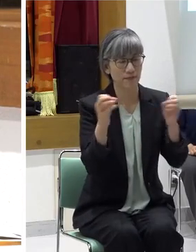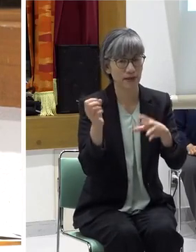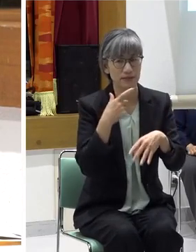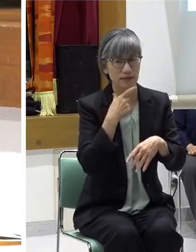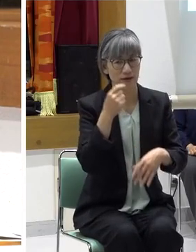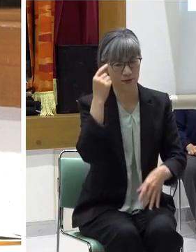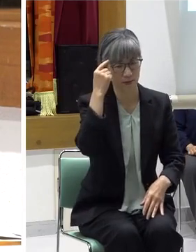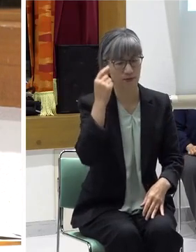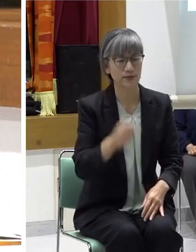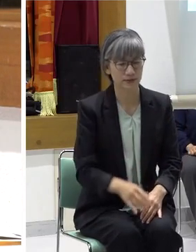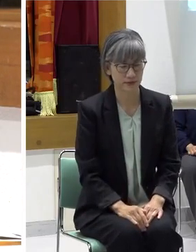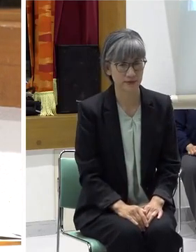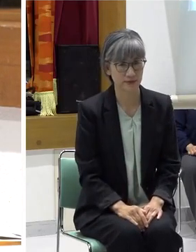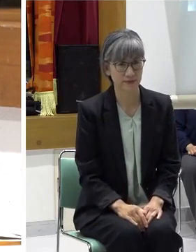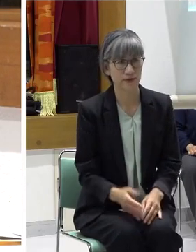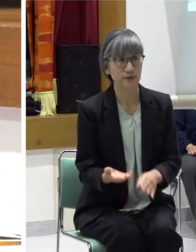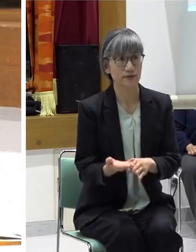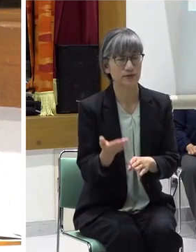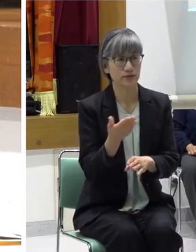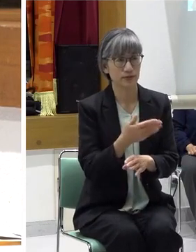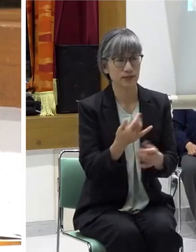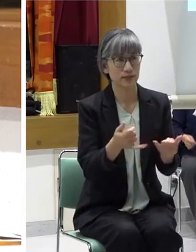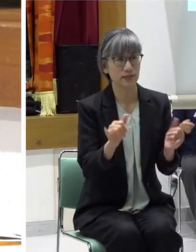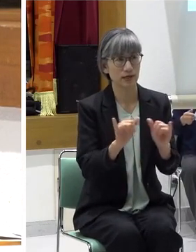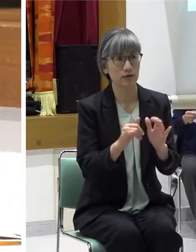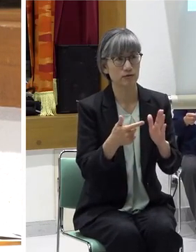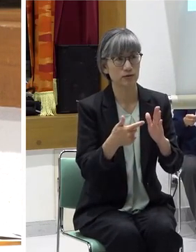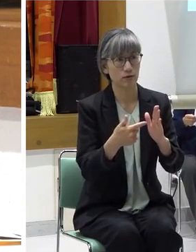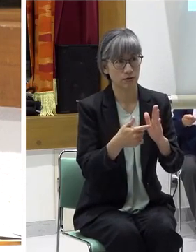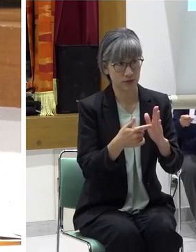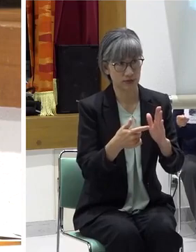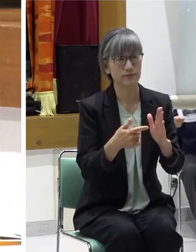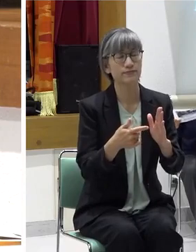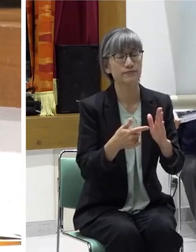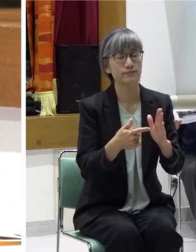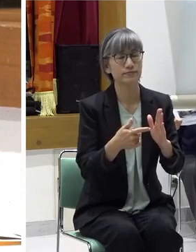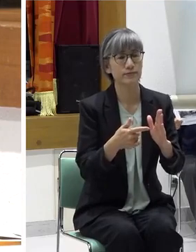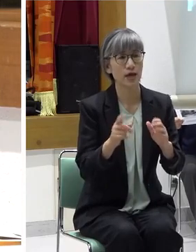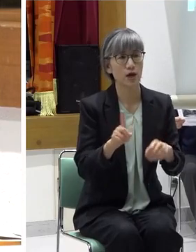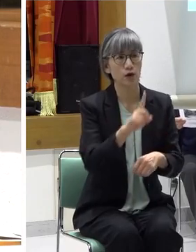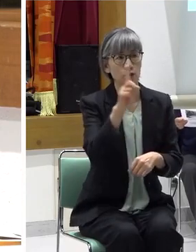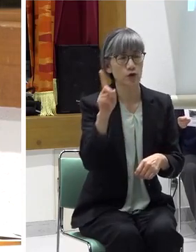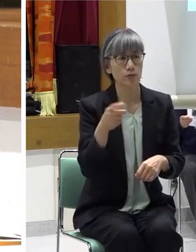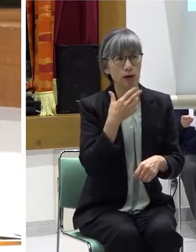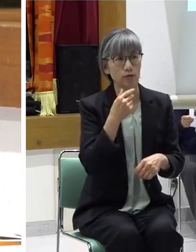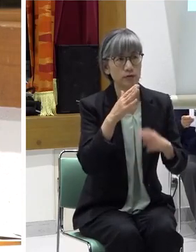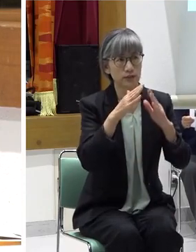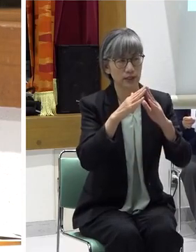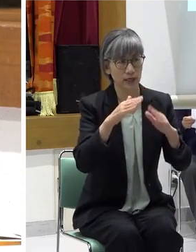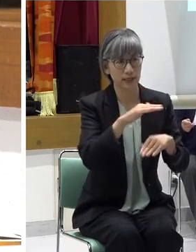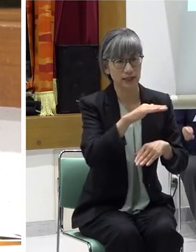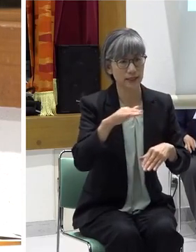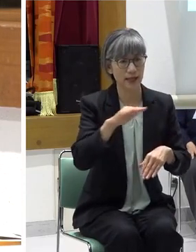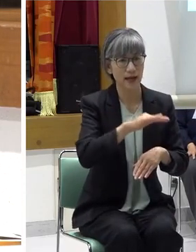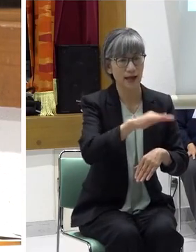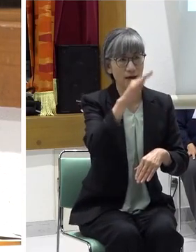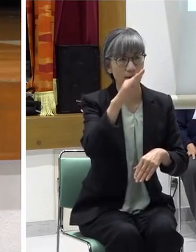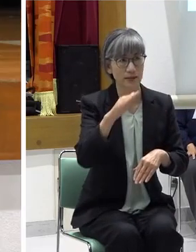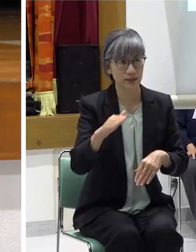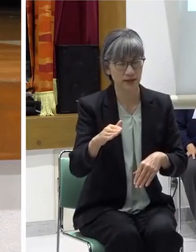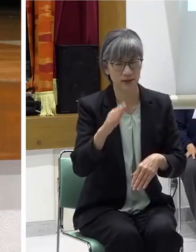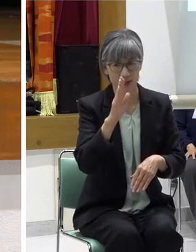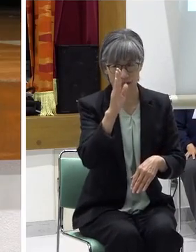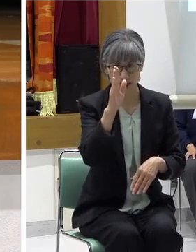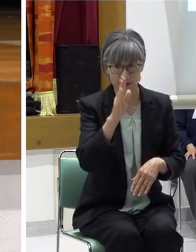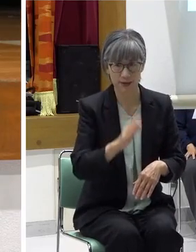。では続きまして、社会福祉法人ヒューマン福祉会の平山雄一様、よろしくお願いします。